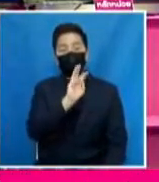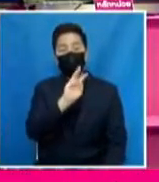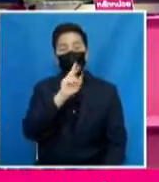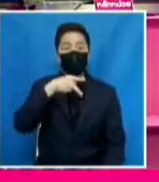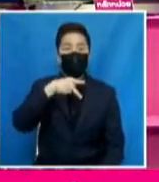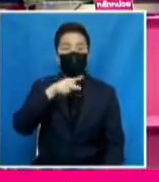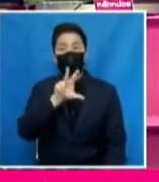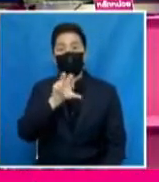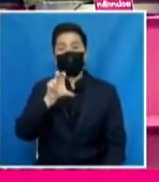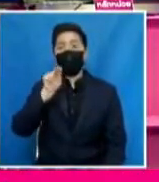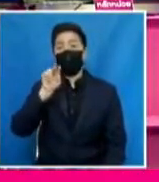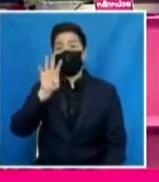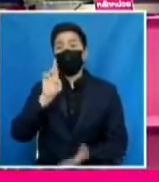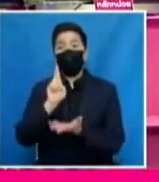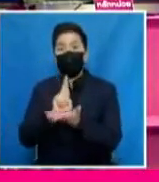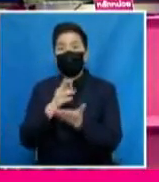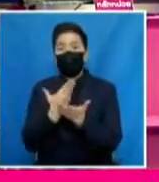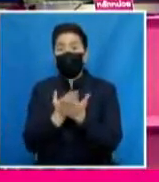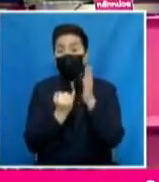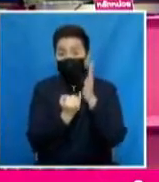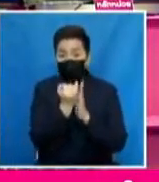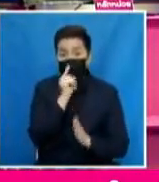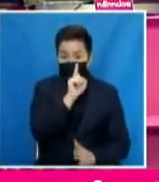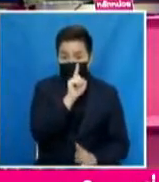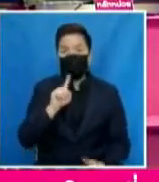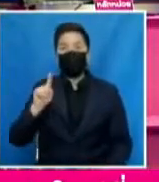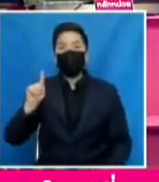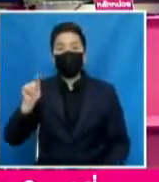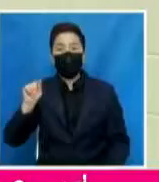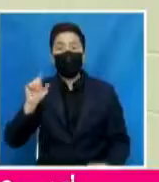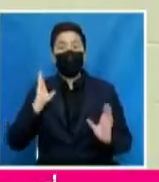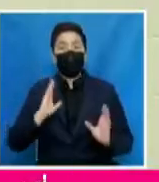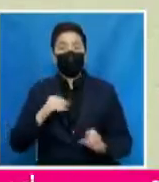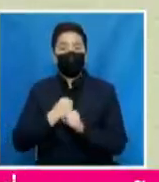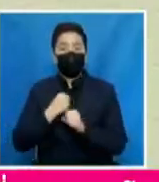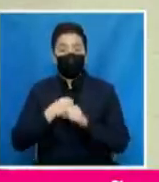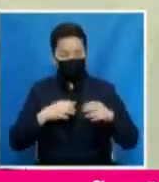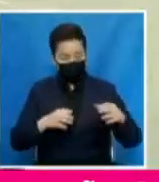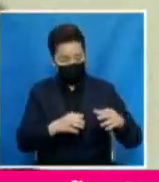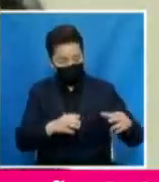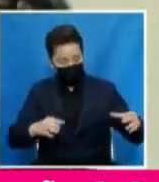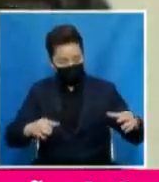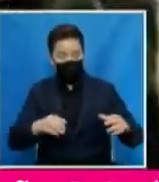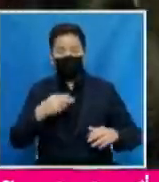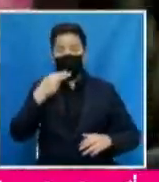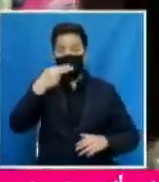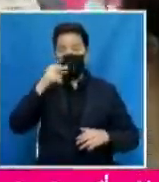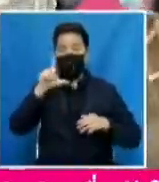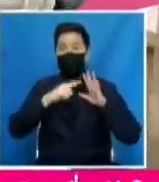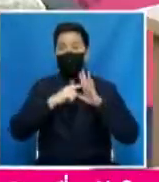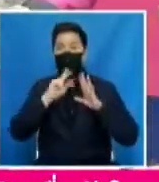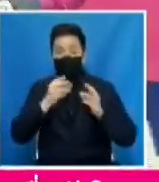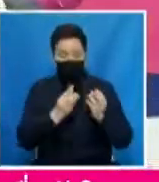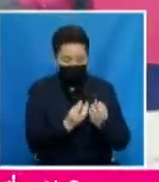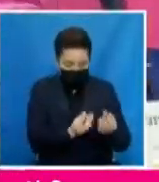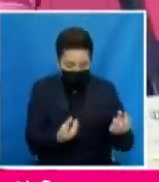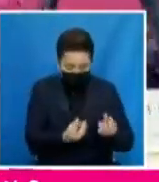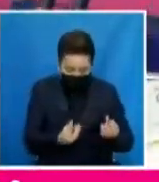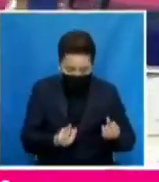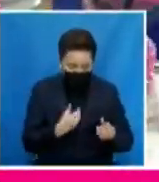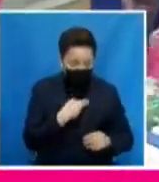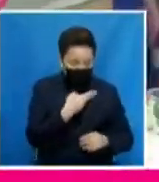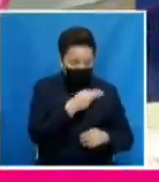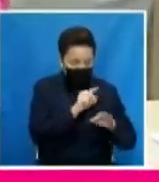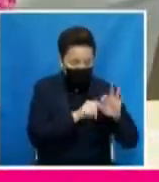56,334 อันดับอันดับละ20บาทซึ่งพนักงานจะนำภาชนะพร้อมกล่องบรรจุลูกบอลแสดงหลักตั้งแต่หลักหน่วยห